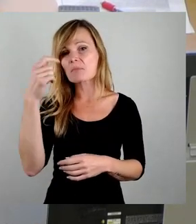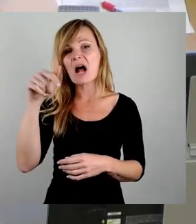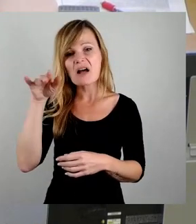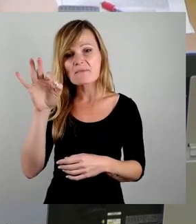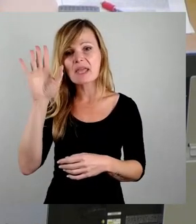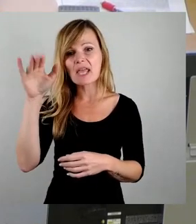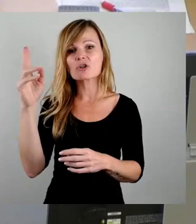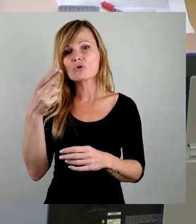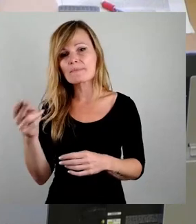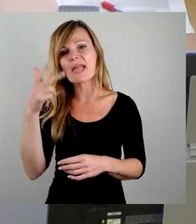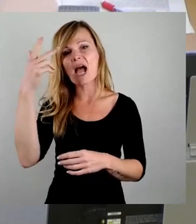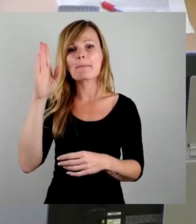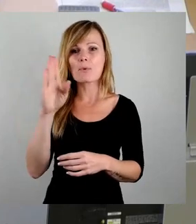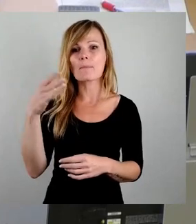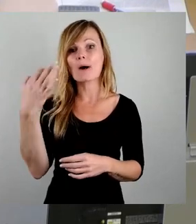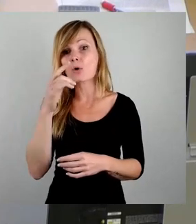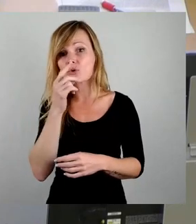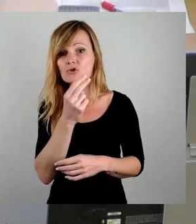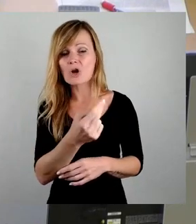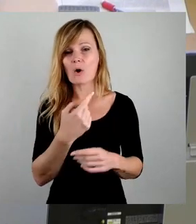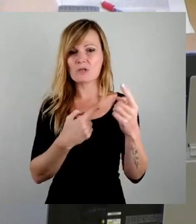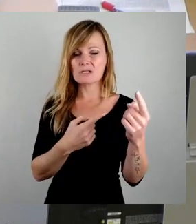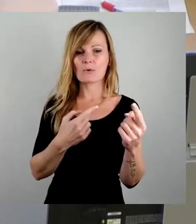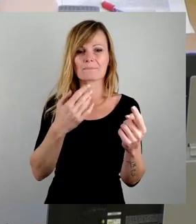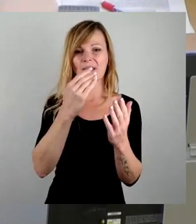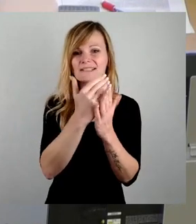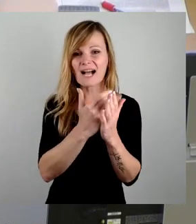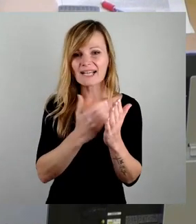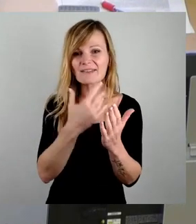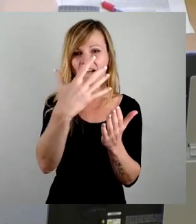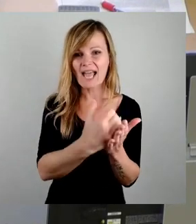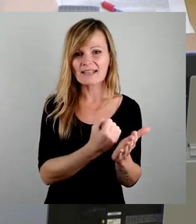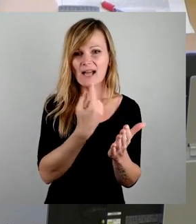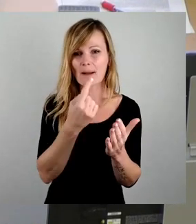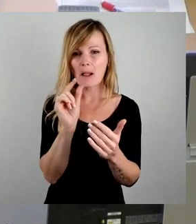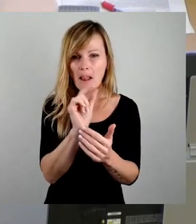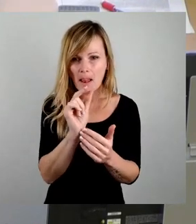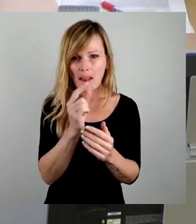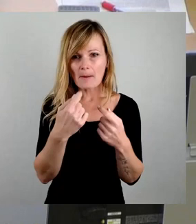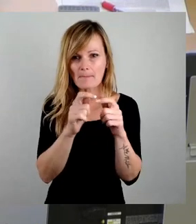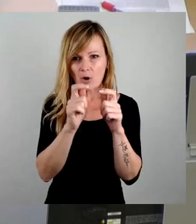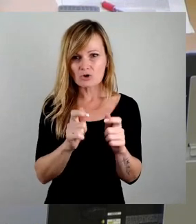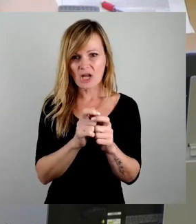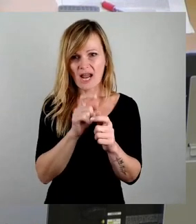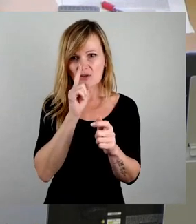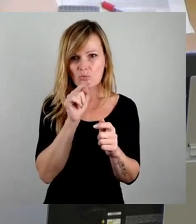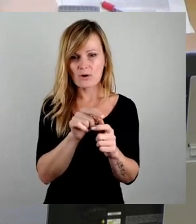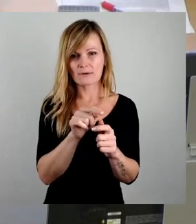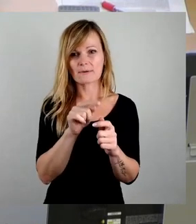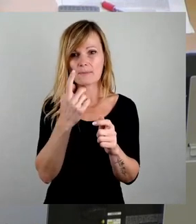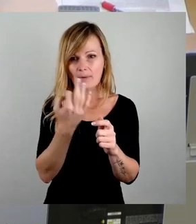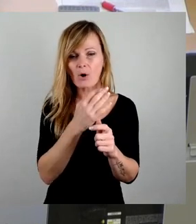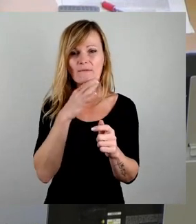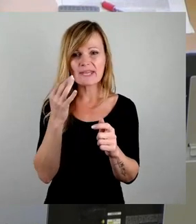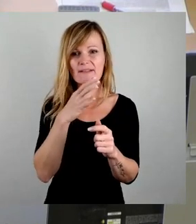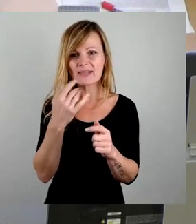Brauchen Sie doch bloß das eine mit dem anderen, können Sie doch nicht. Die Tarifeinnahmen sind ein kleiner Baustein, Sie wissen ganz genau. Und wir müssen ganz viel Geld aus der